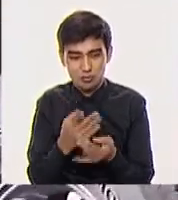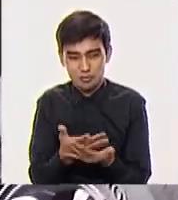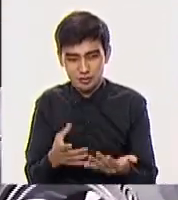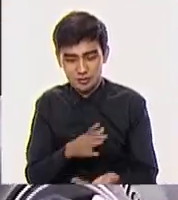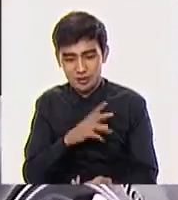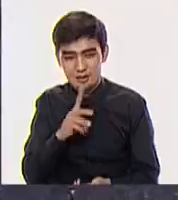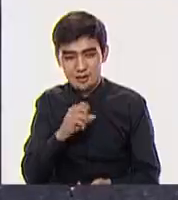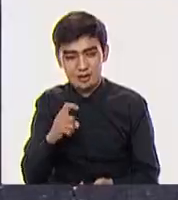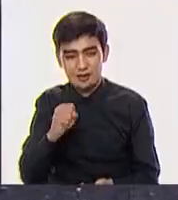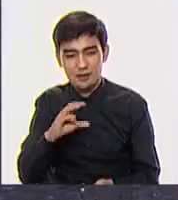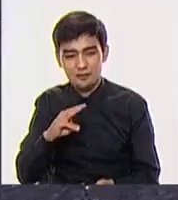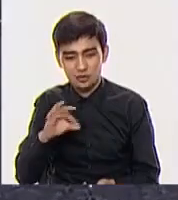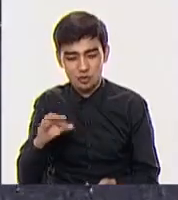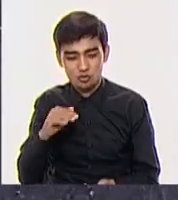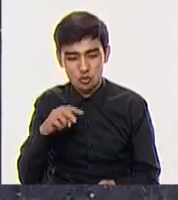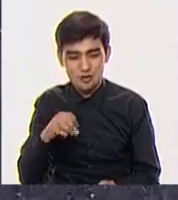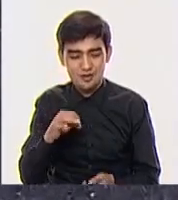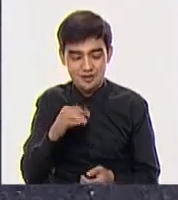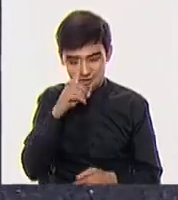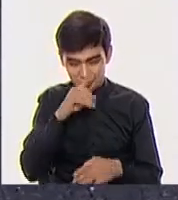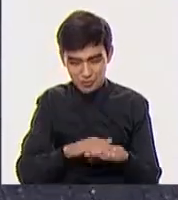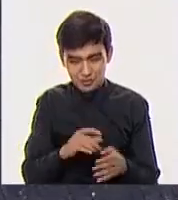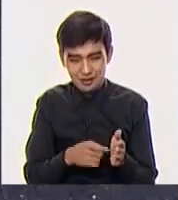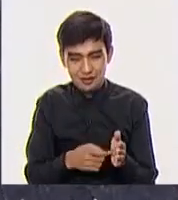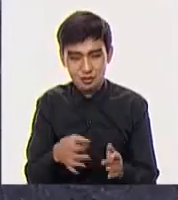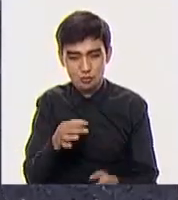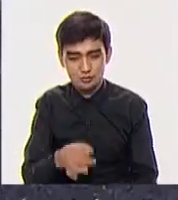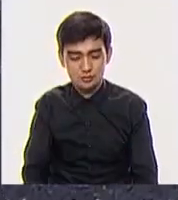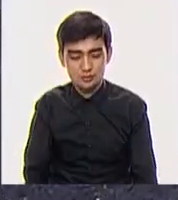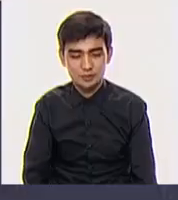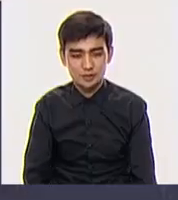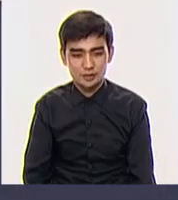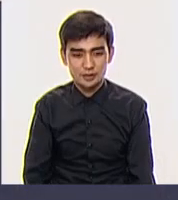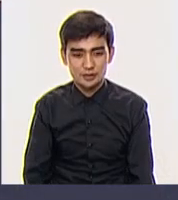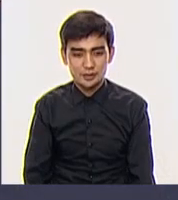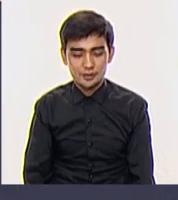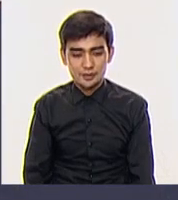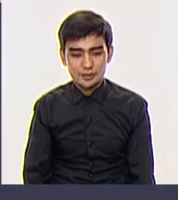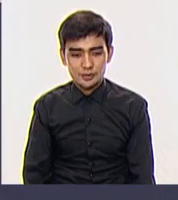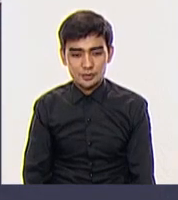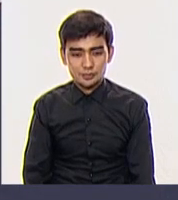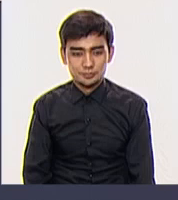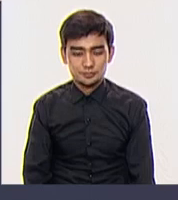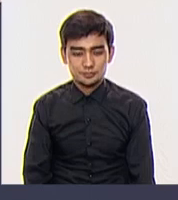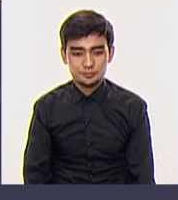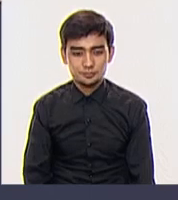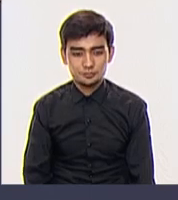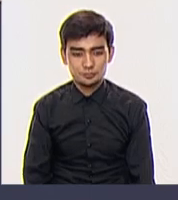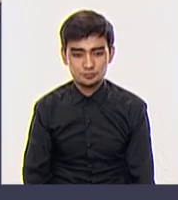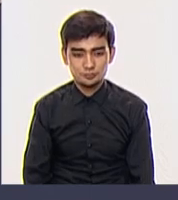в Казавтожол и Акимат Карагандинской области. Асем Караулова, Людмила Батюшкина, Ирина Нинашева, Информбюро, Карагандинская